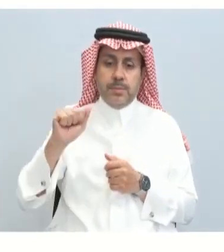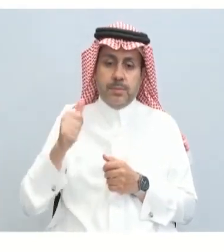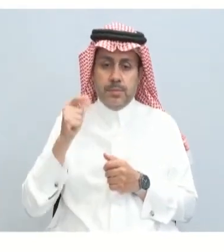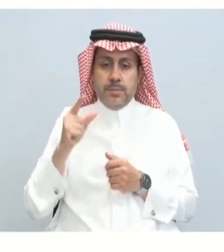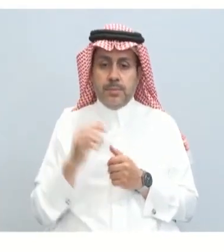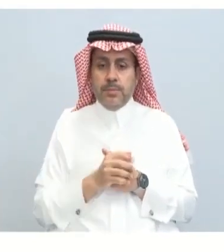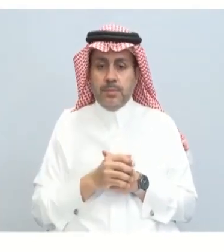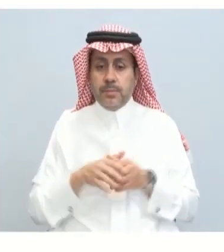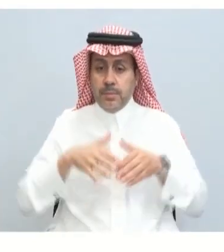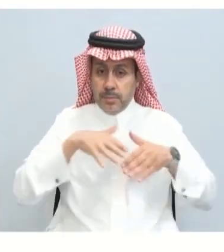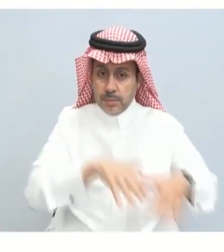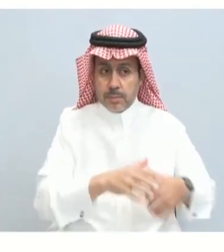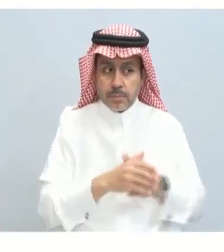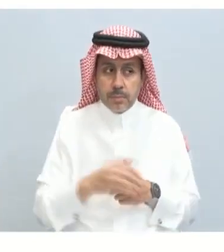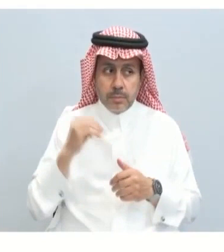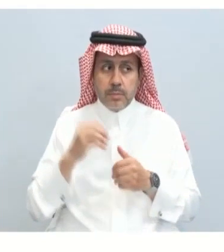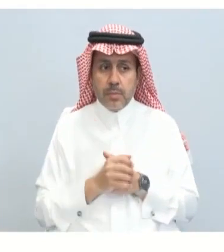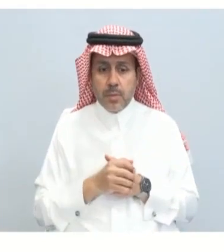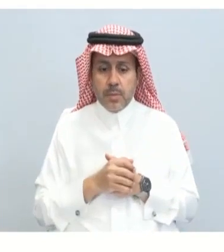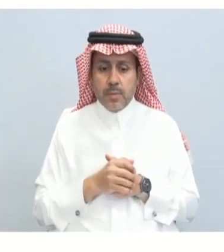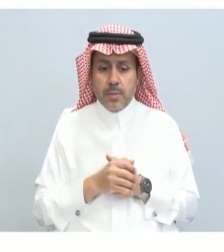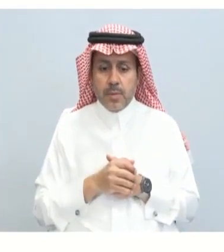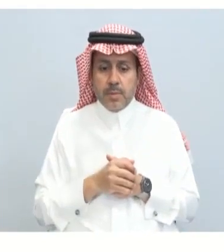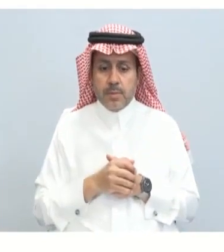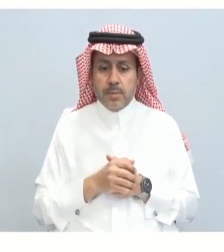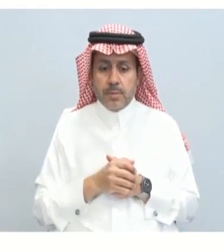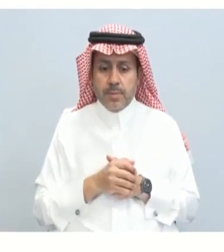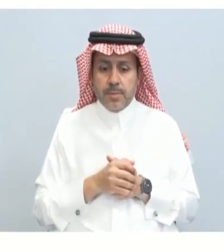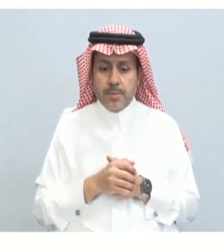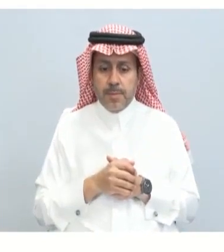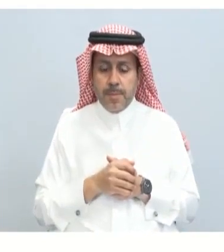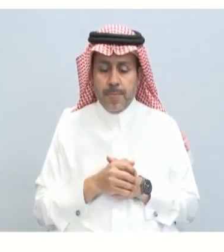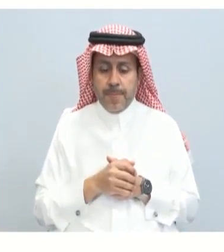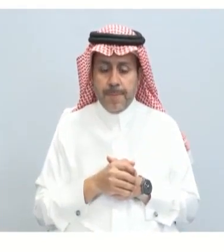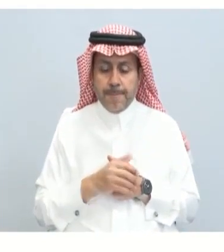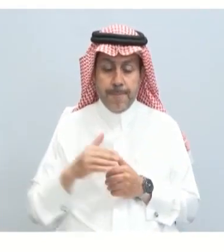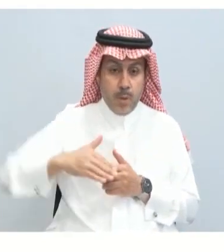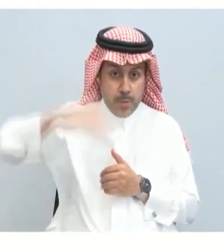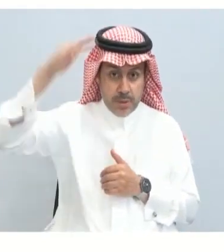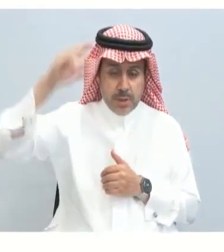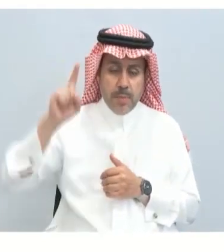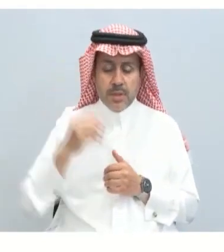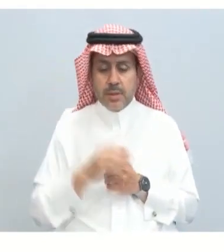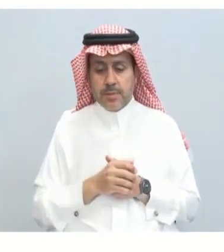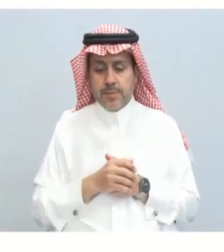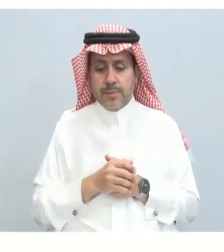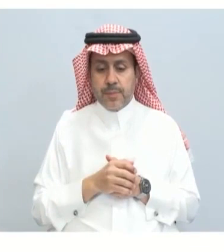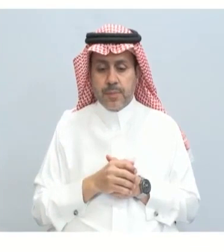كالبحر في جوده عبد العزيز مثل البدري في علو منزلته